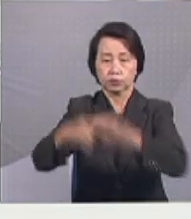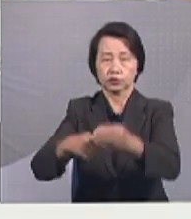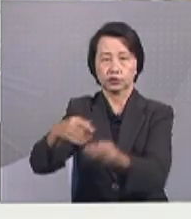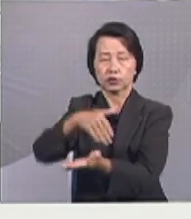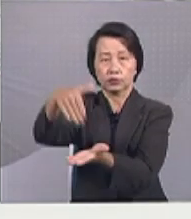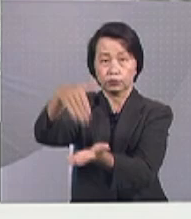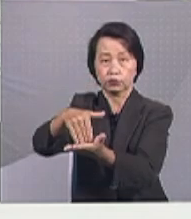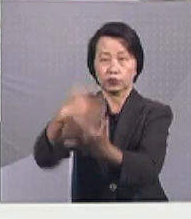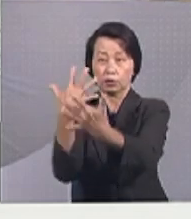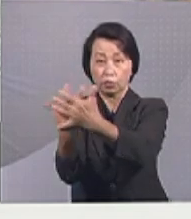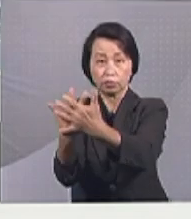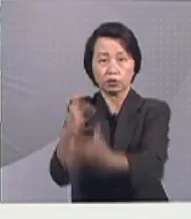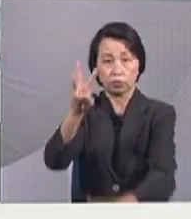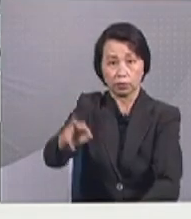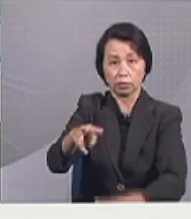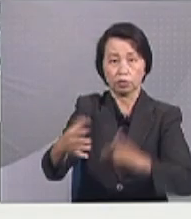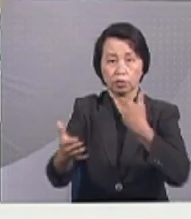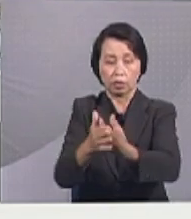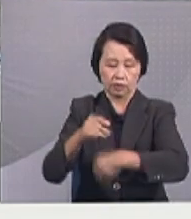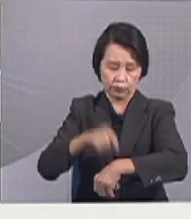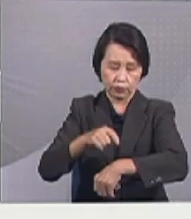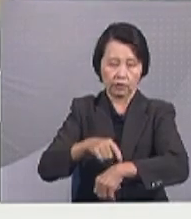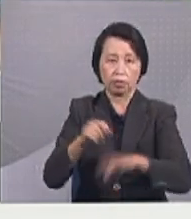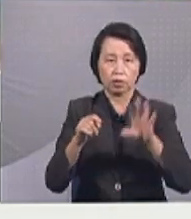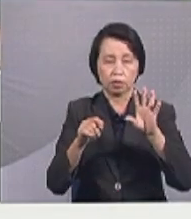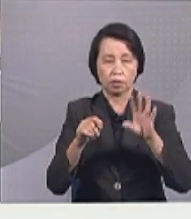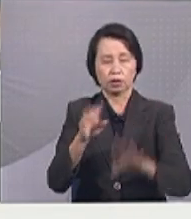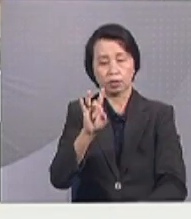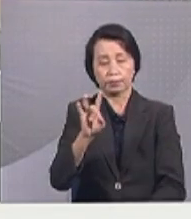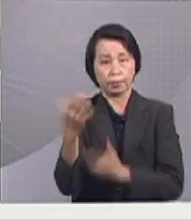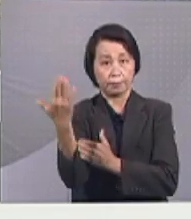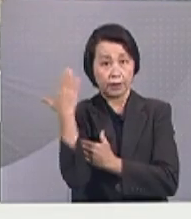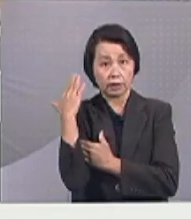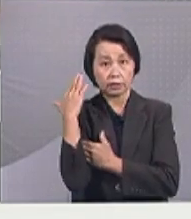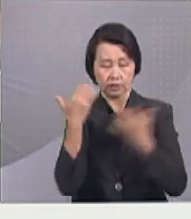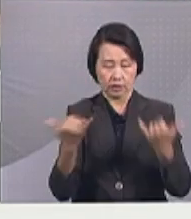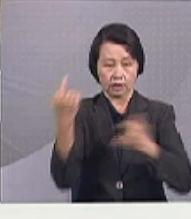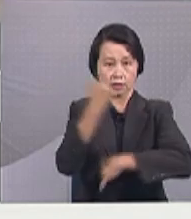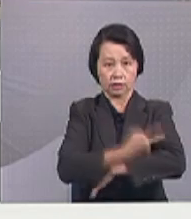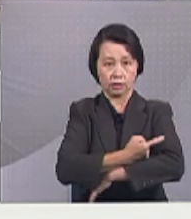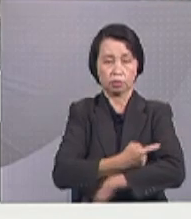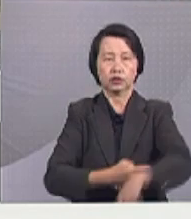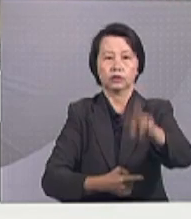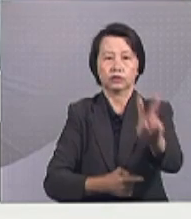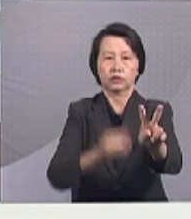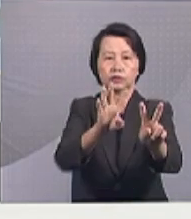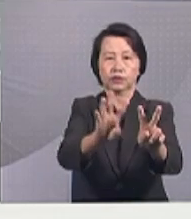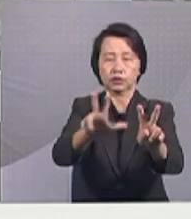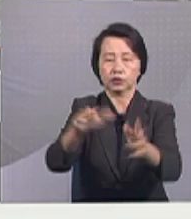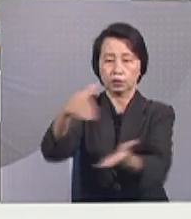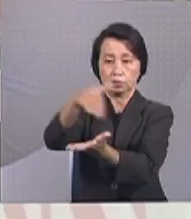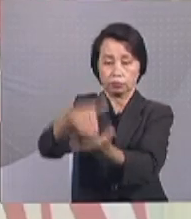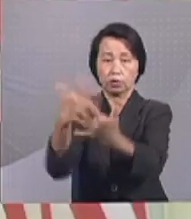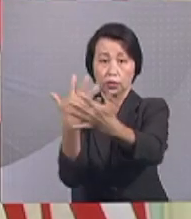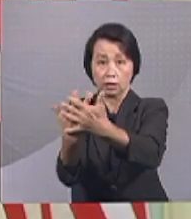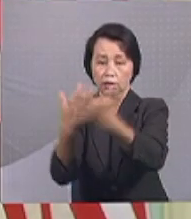wajib sehingga jam 8 pagi 17 Mei, sebanyak 243 pusat